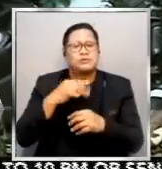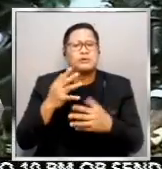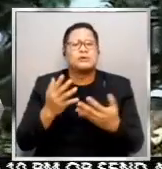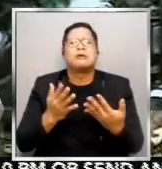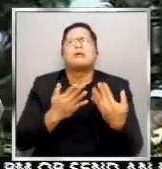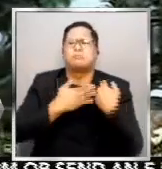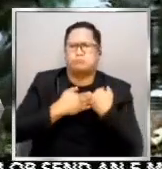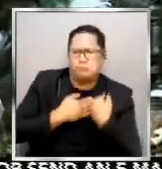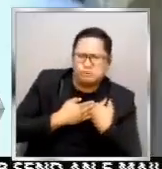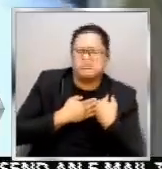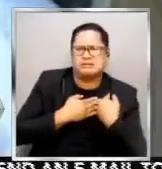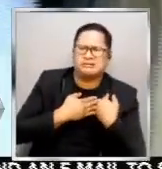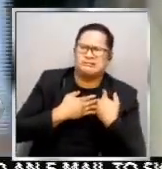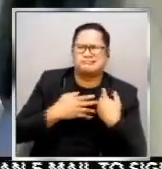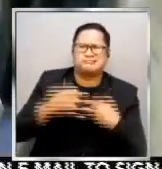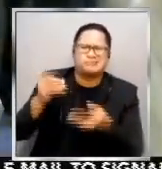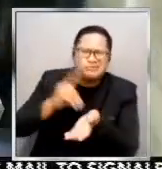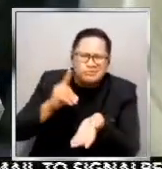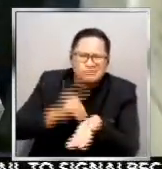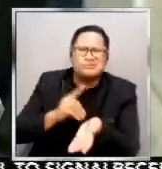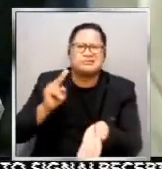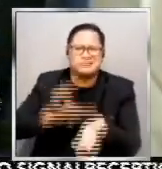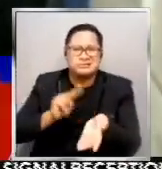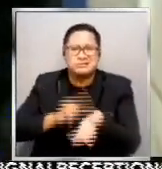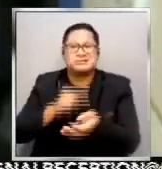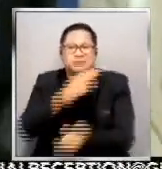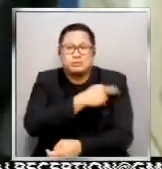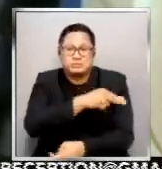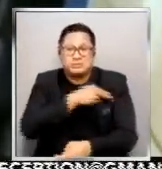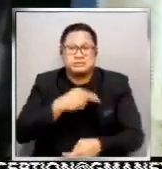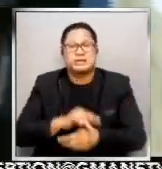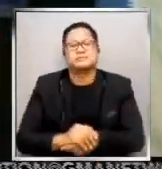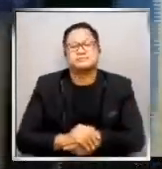ng mga doctors, nurses, and hospitals natin. Emil Sumangil, Nakatutok 24 Oras.